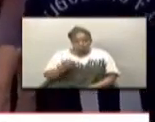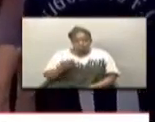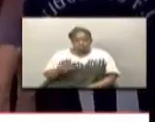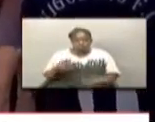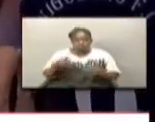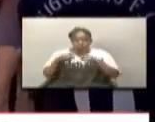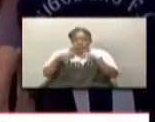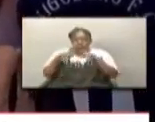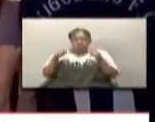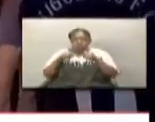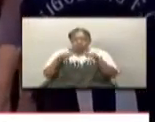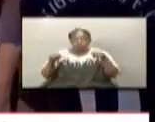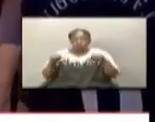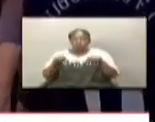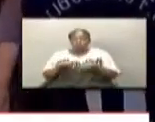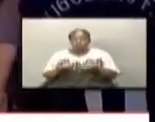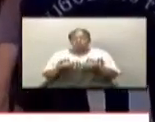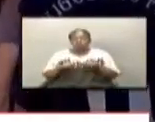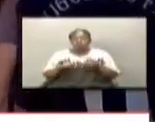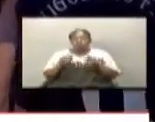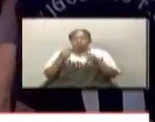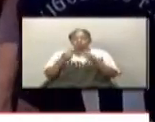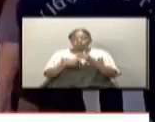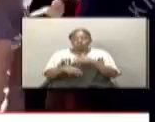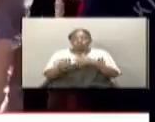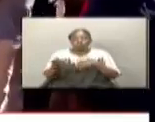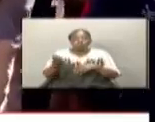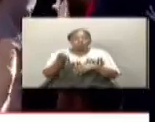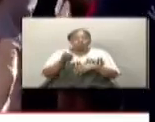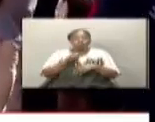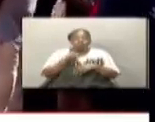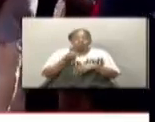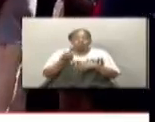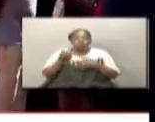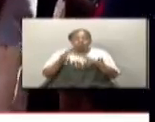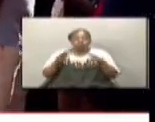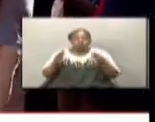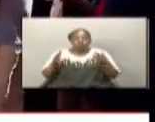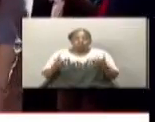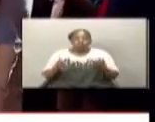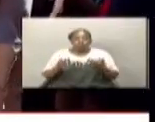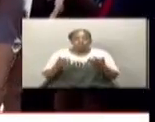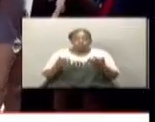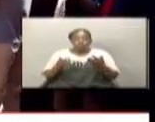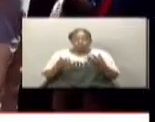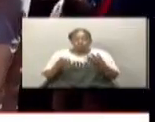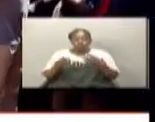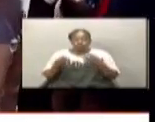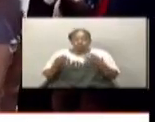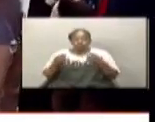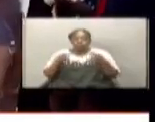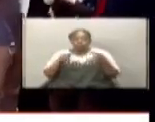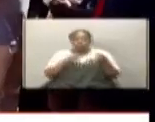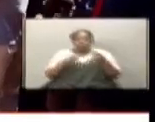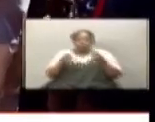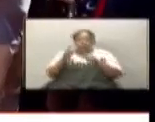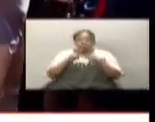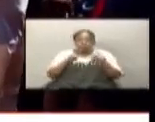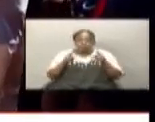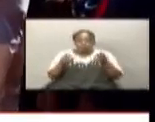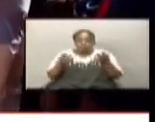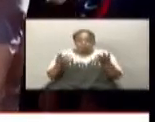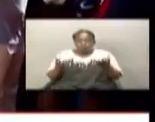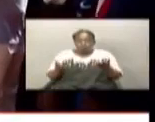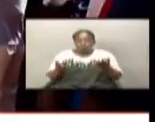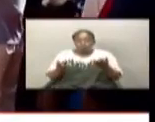ebigambo ebikaawu era ng'akutte effumu. Naye ng'ejje babadde babeeranga muko okuyombayomba abatuuze